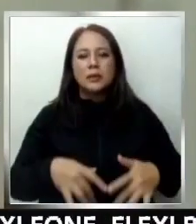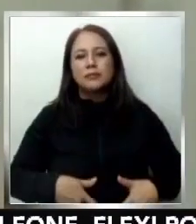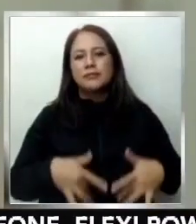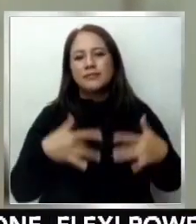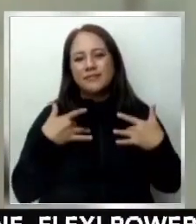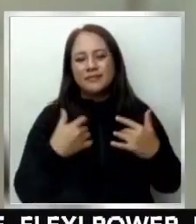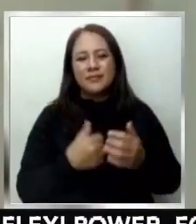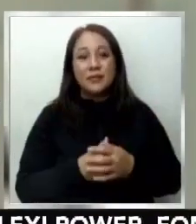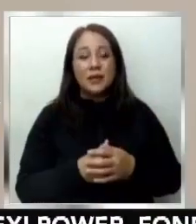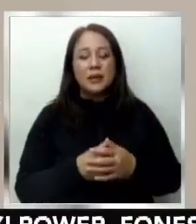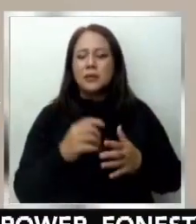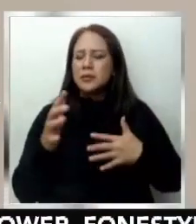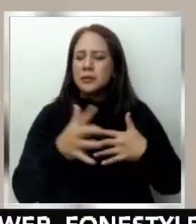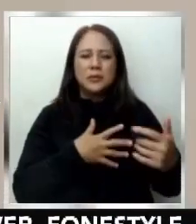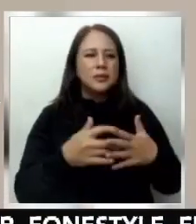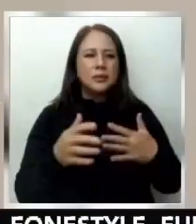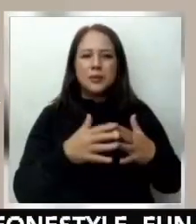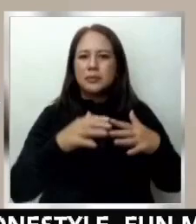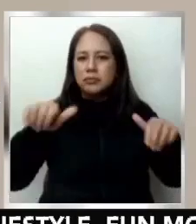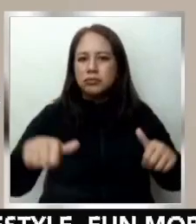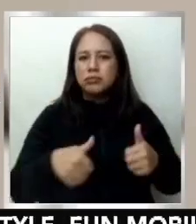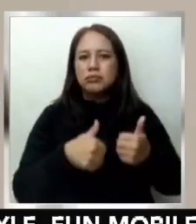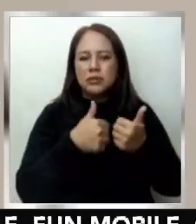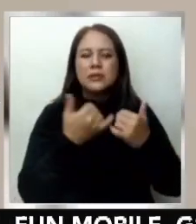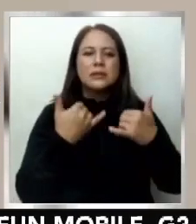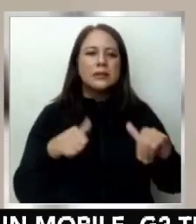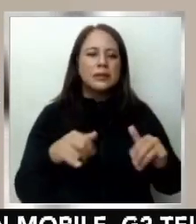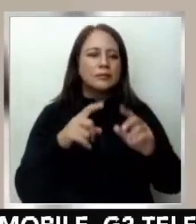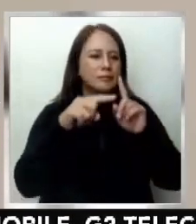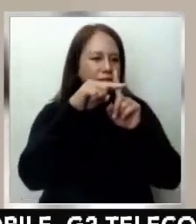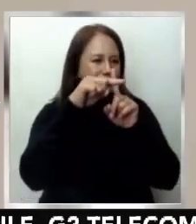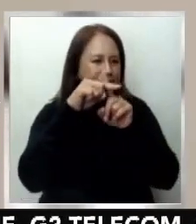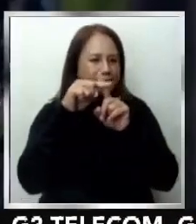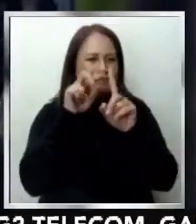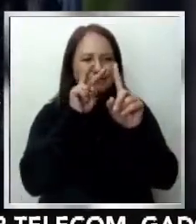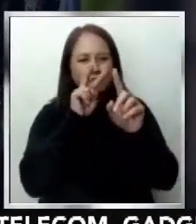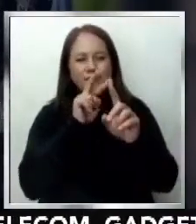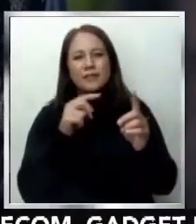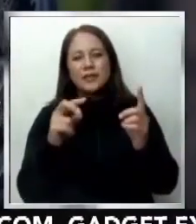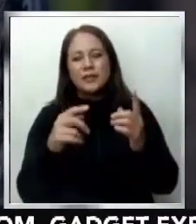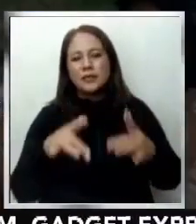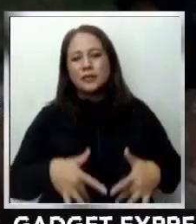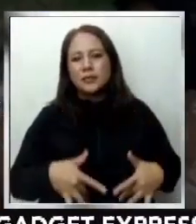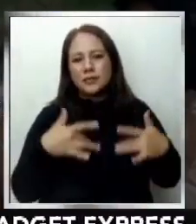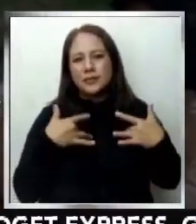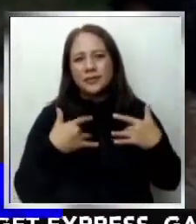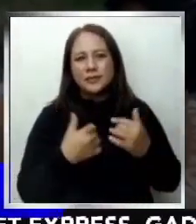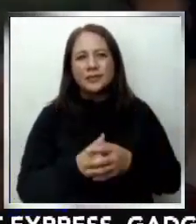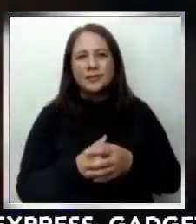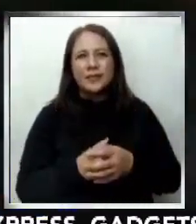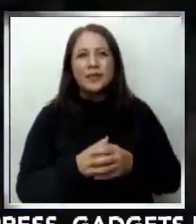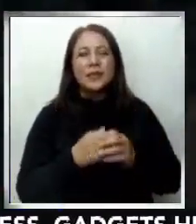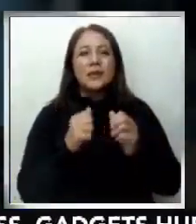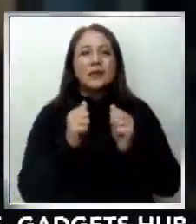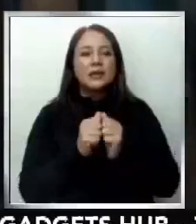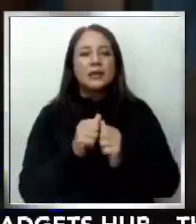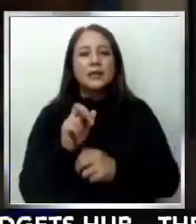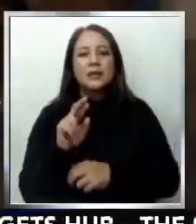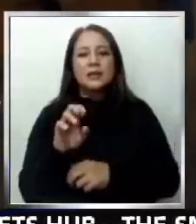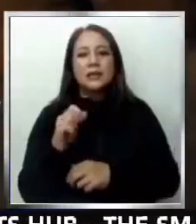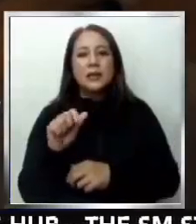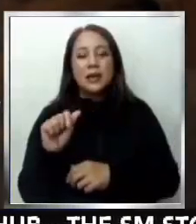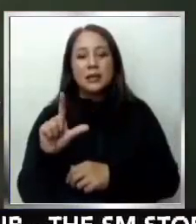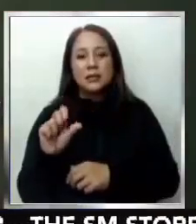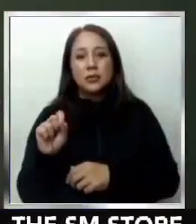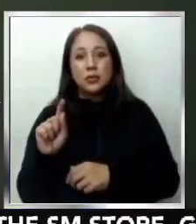kabila ng mga pagsubok, nanatiling positibo ang pananaw ni Bruce sa buhay. Tampok naman sa Regal Studio Presents sa Linggo